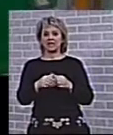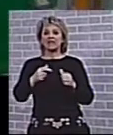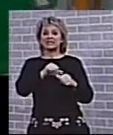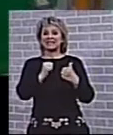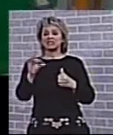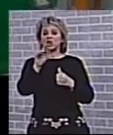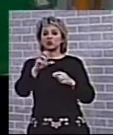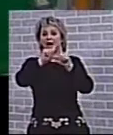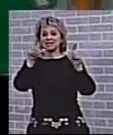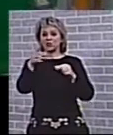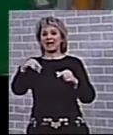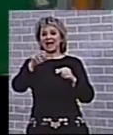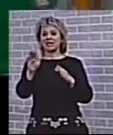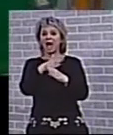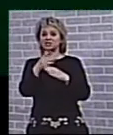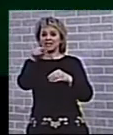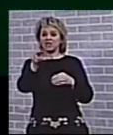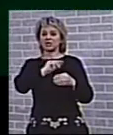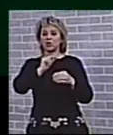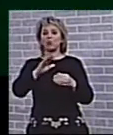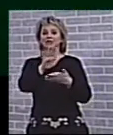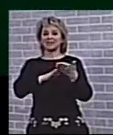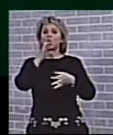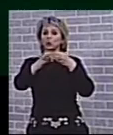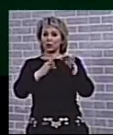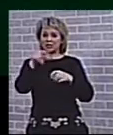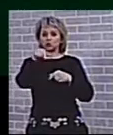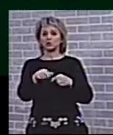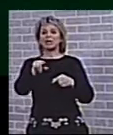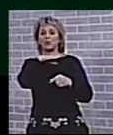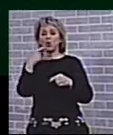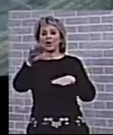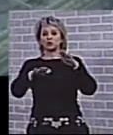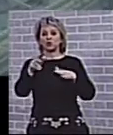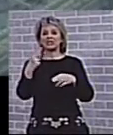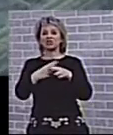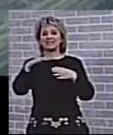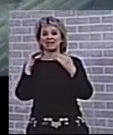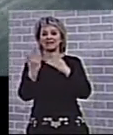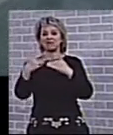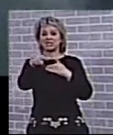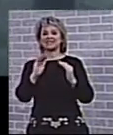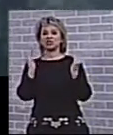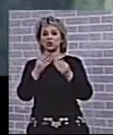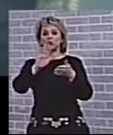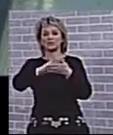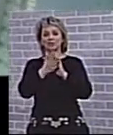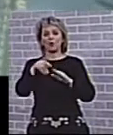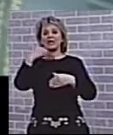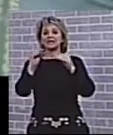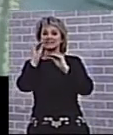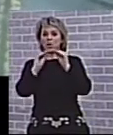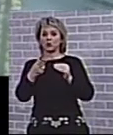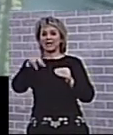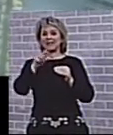Сердце Ростовской АЭС. В реакторном отделении работа кипит круглосуточно. За многотонной железной дверью в стерильных условиях идет